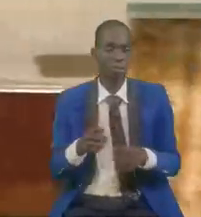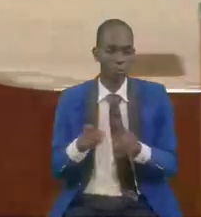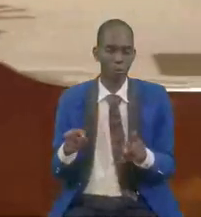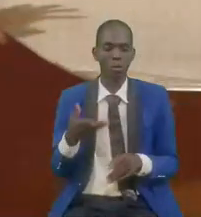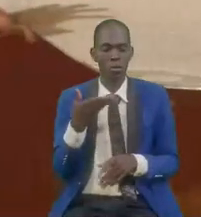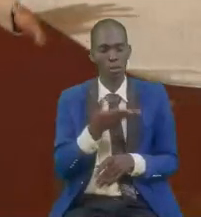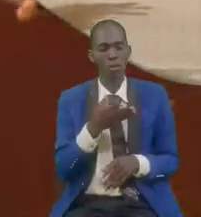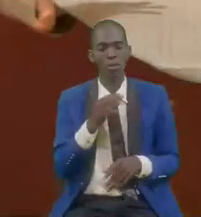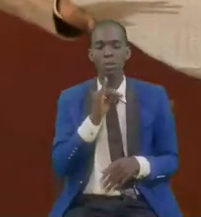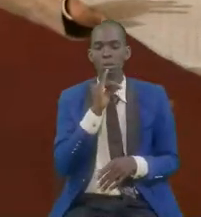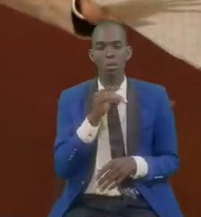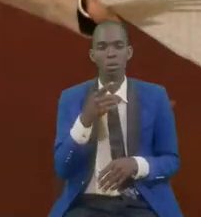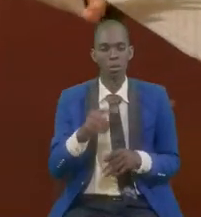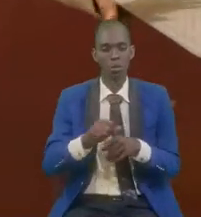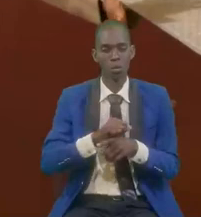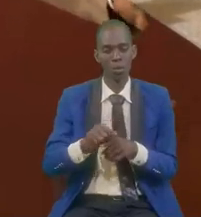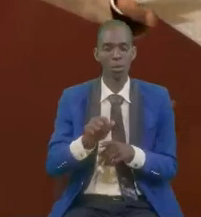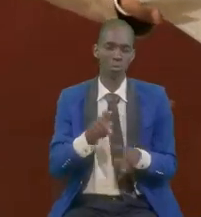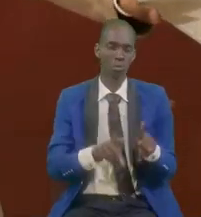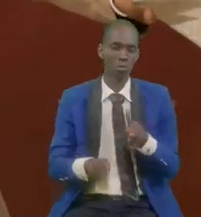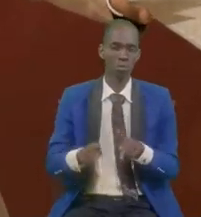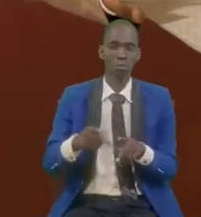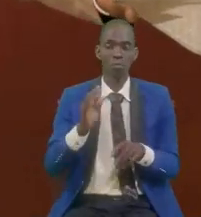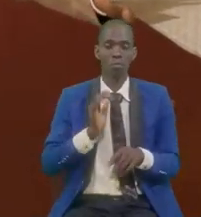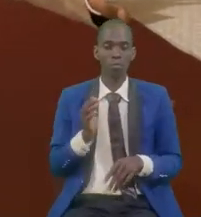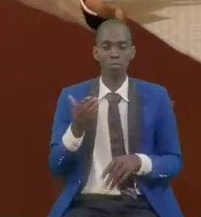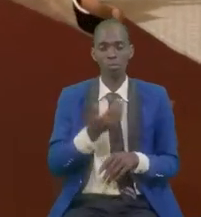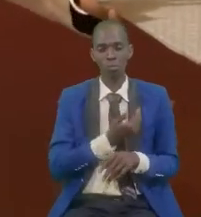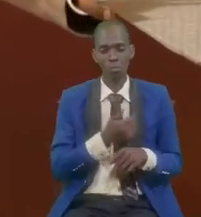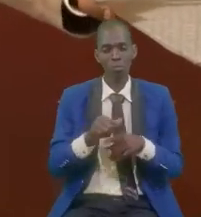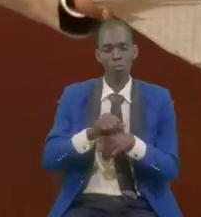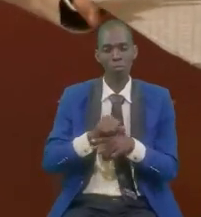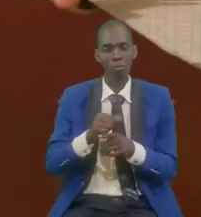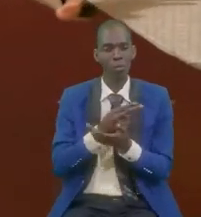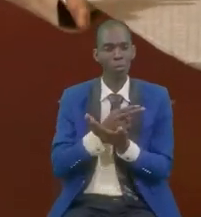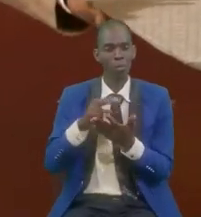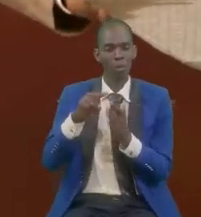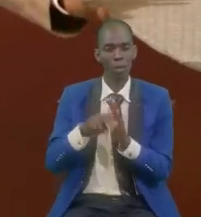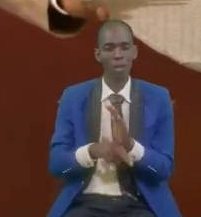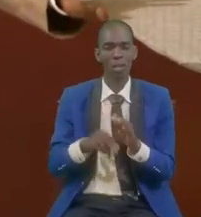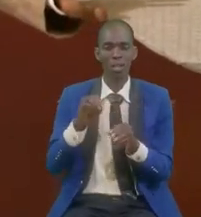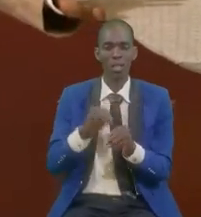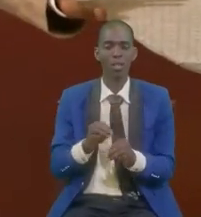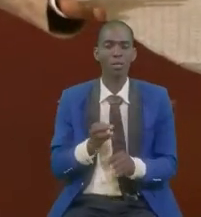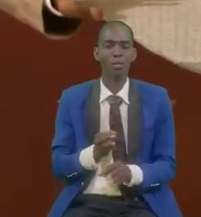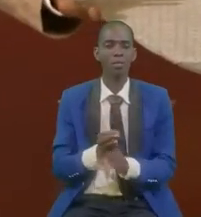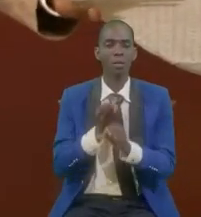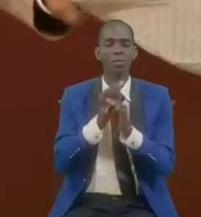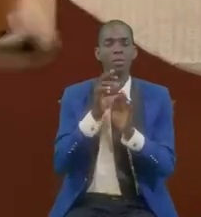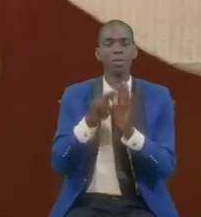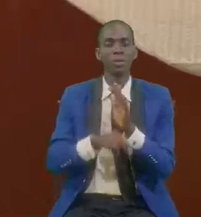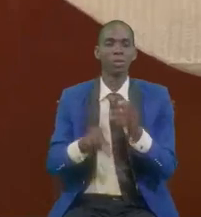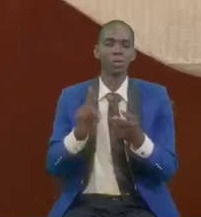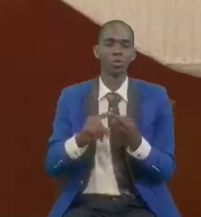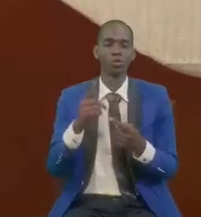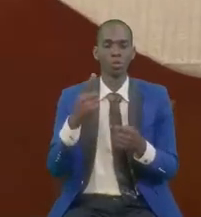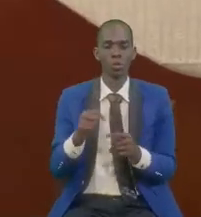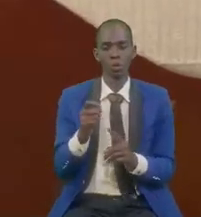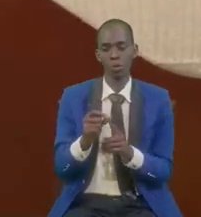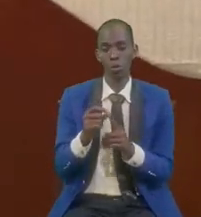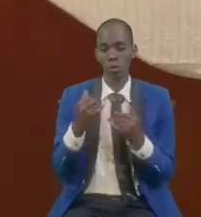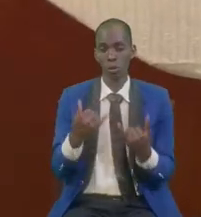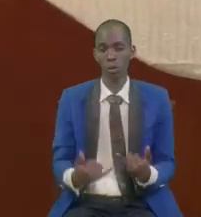est pratique. Il y a, numéro 3, notre piété pratique dans la fidélité à la parole. Allons